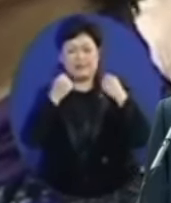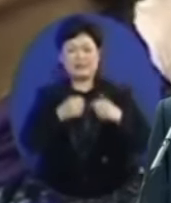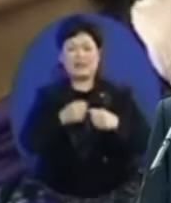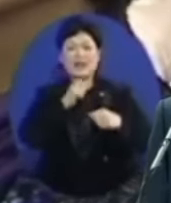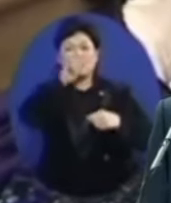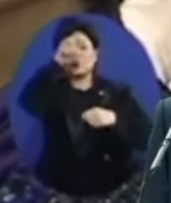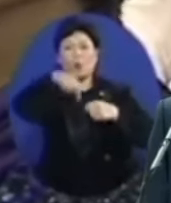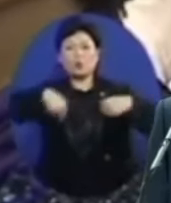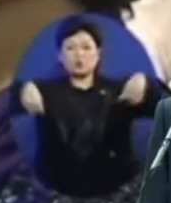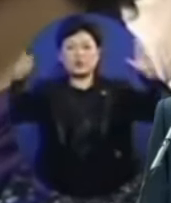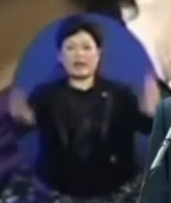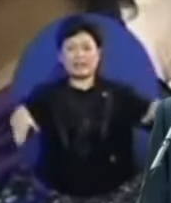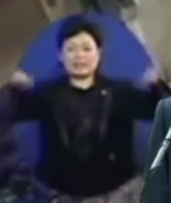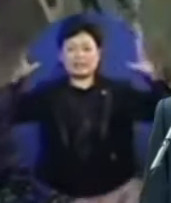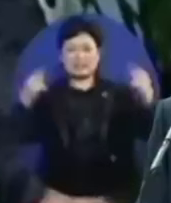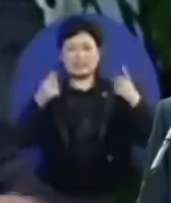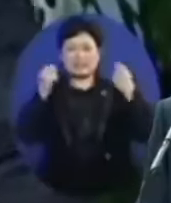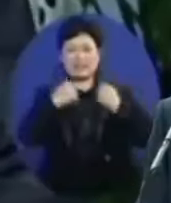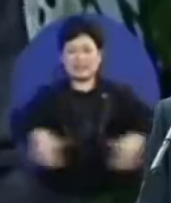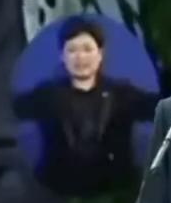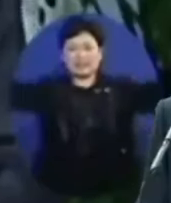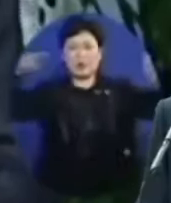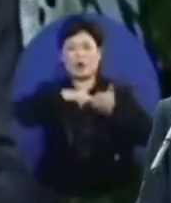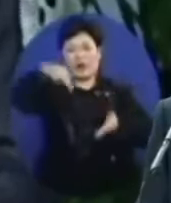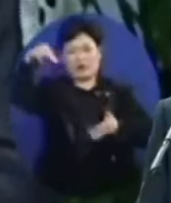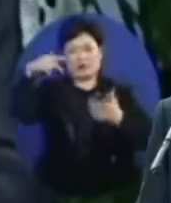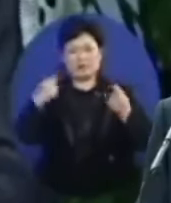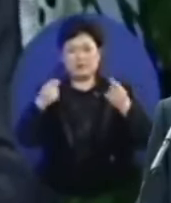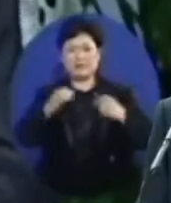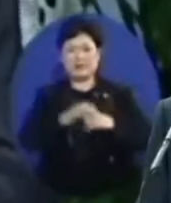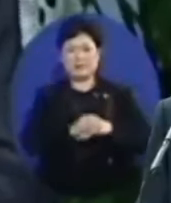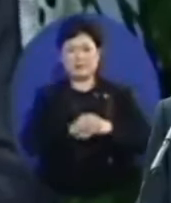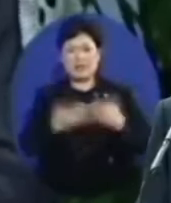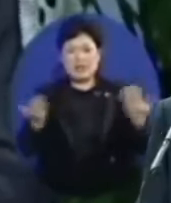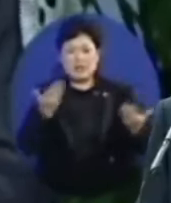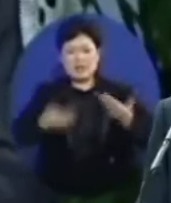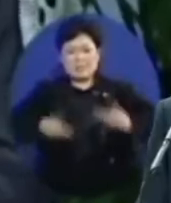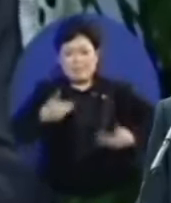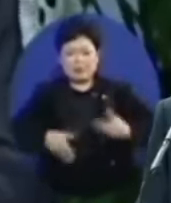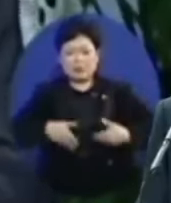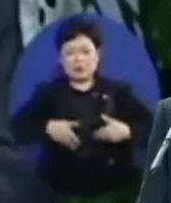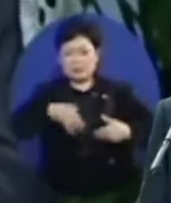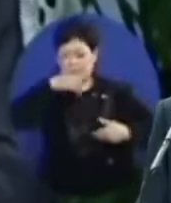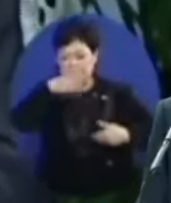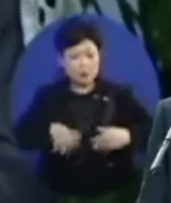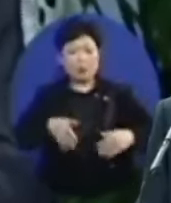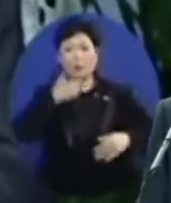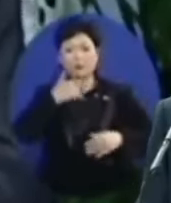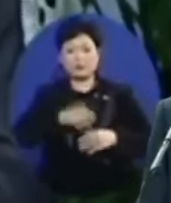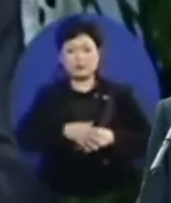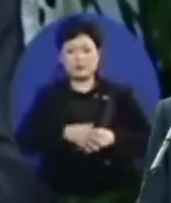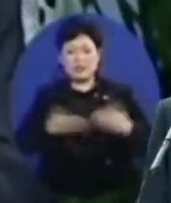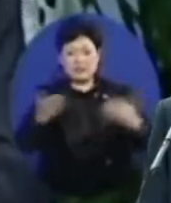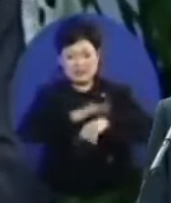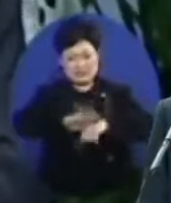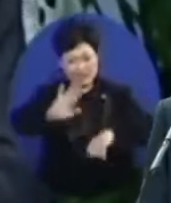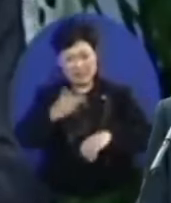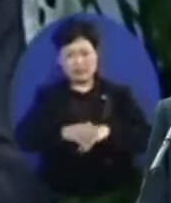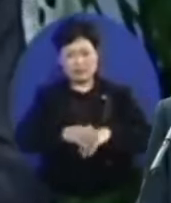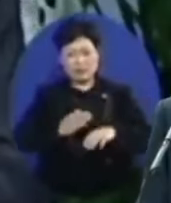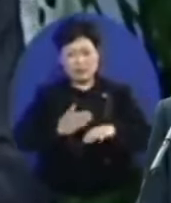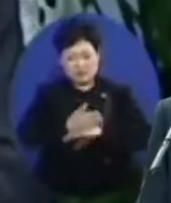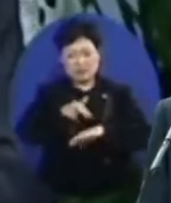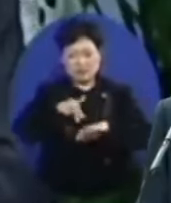독수리같이 날개치며 올라가도 피곤치 아니하고 일이 바빠서 달려가도 곤비치 아니하고 일이 잘 되어서 천천히